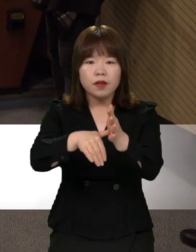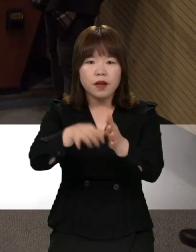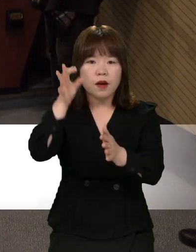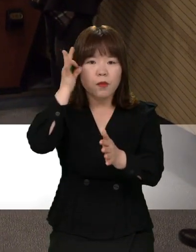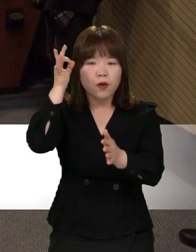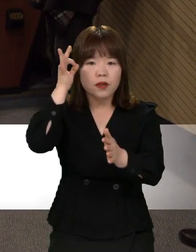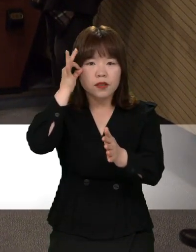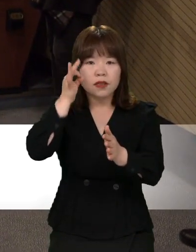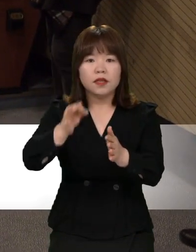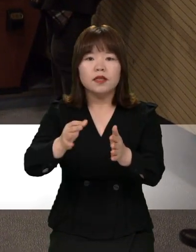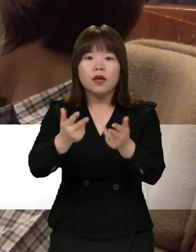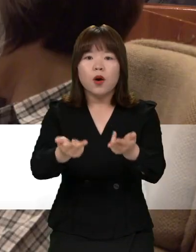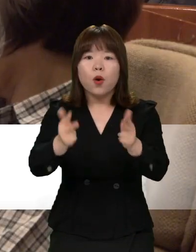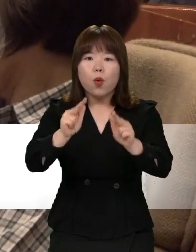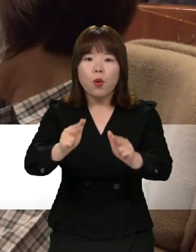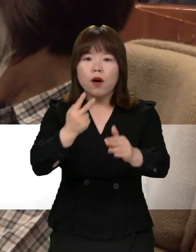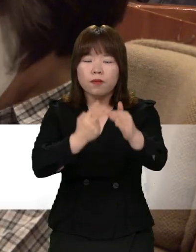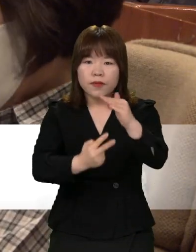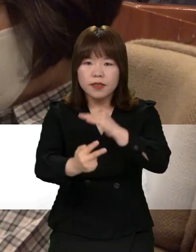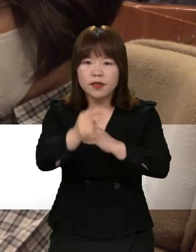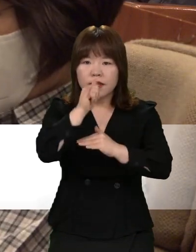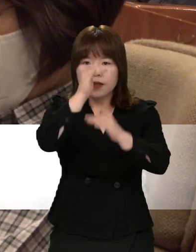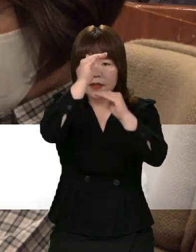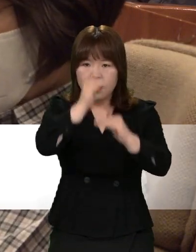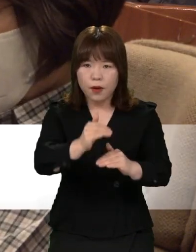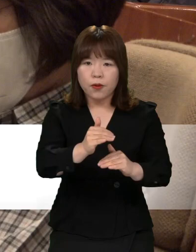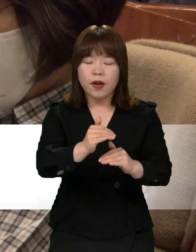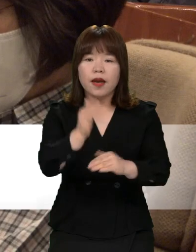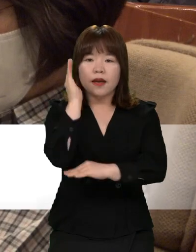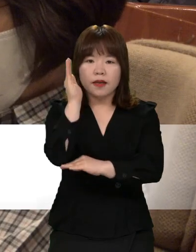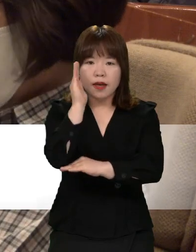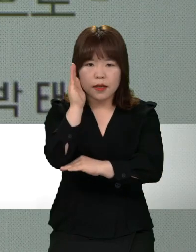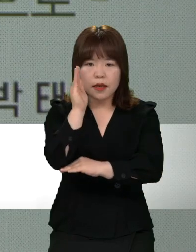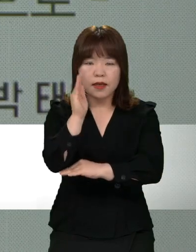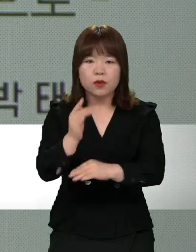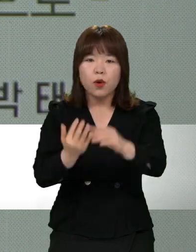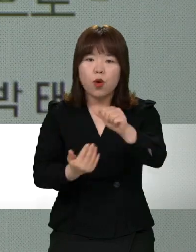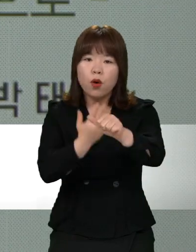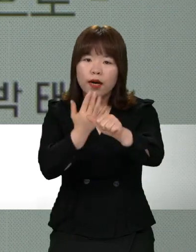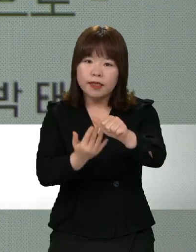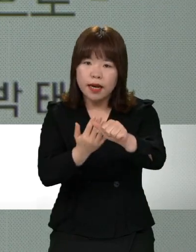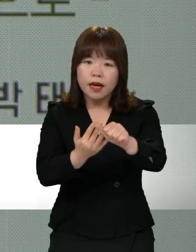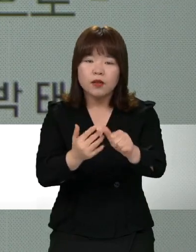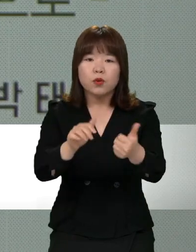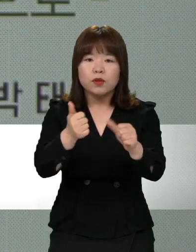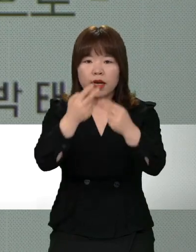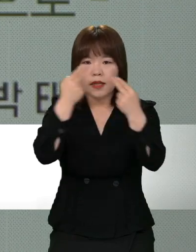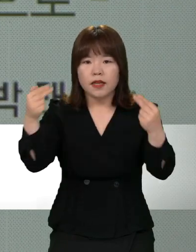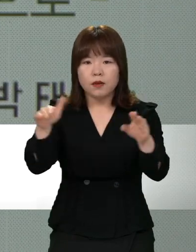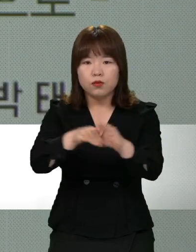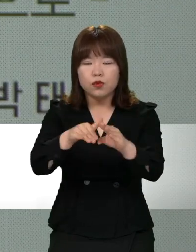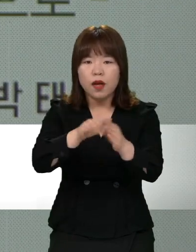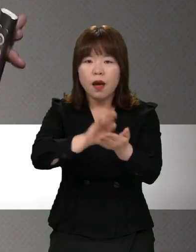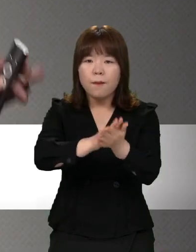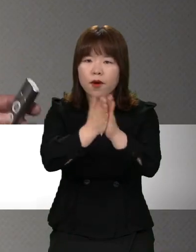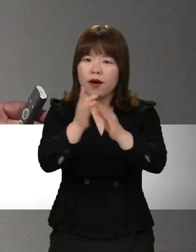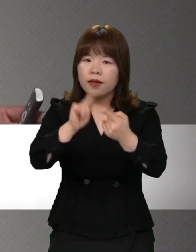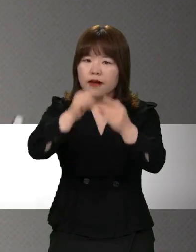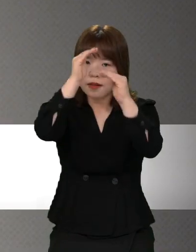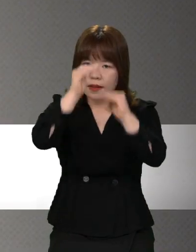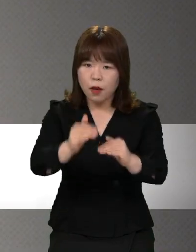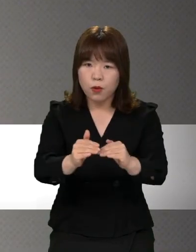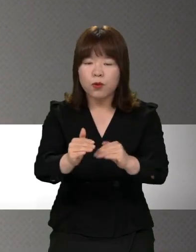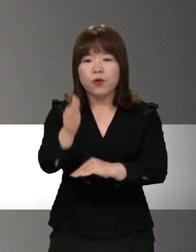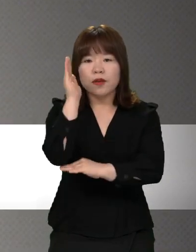심포지엄에서는 포항시 추모공원의 비전을 담은 기조 연설과 화장, 장래 문화의 변화에 따른 추모공원의 미래 등에